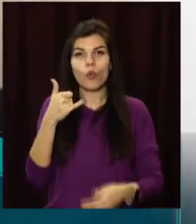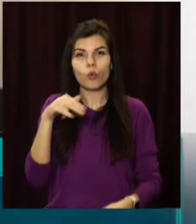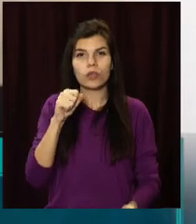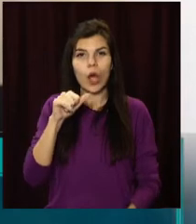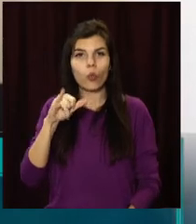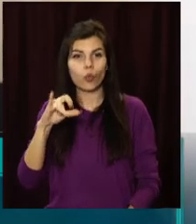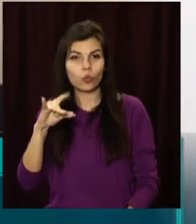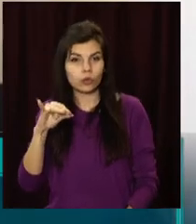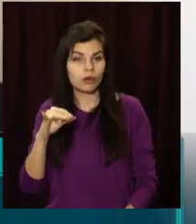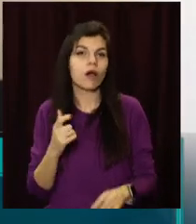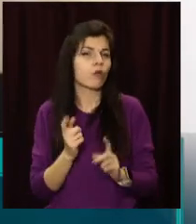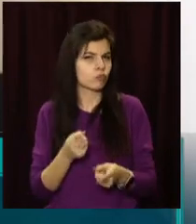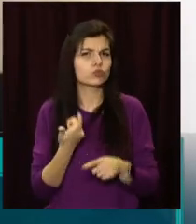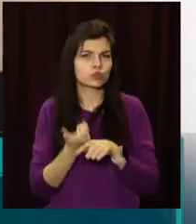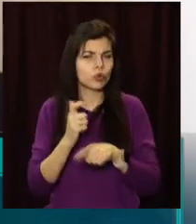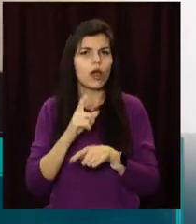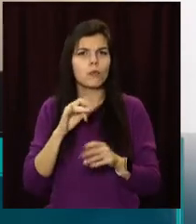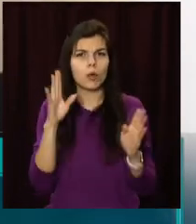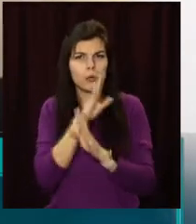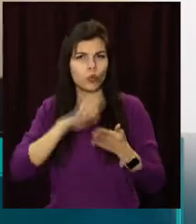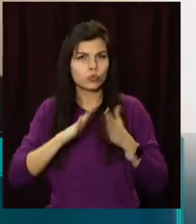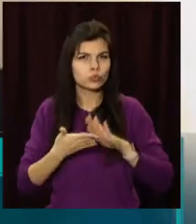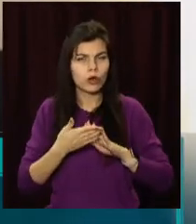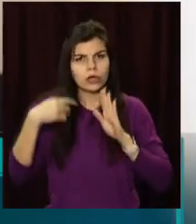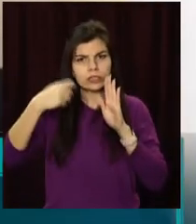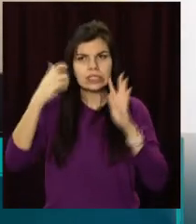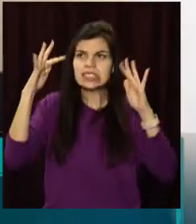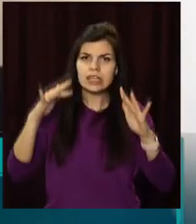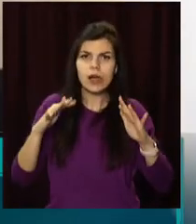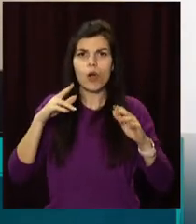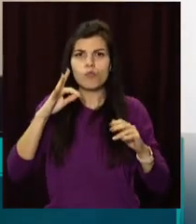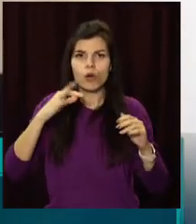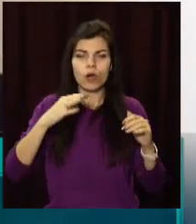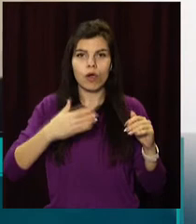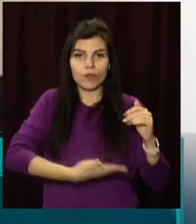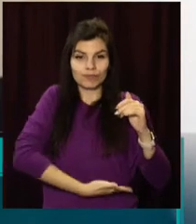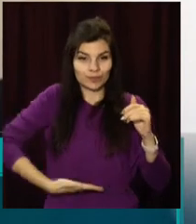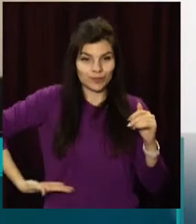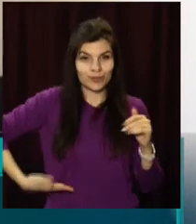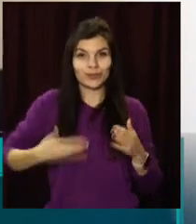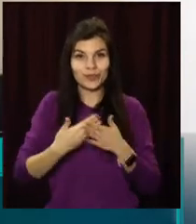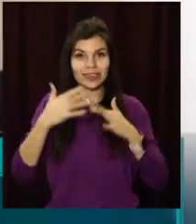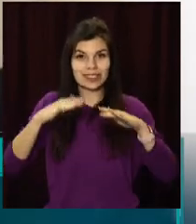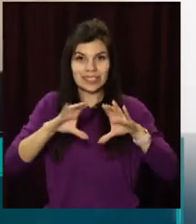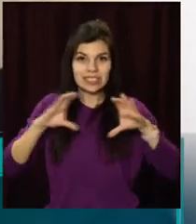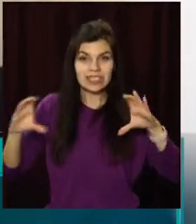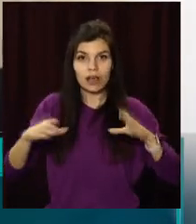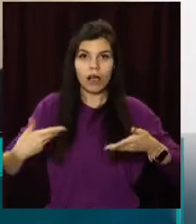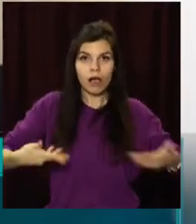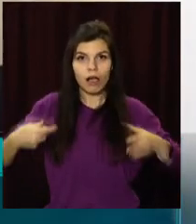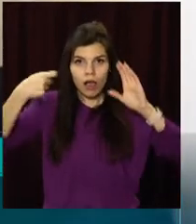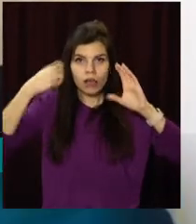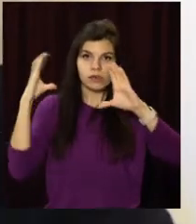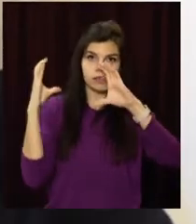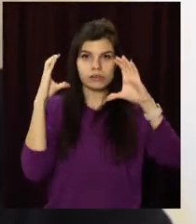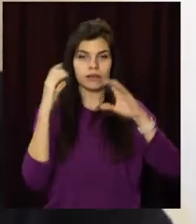погодні умови, знімати в снігу по колено, по пояс іноді. Передвигатися фізично дуже складно, з камерами так